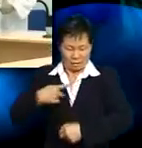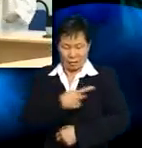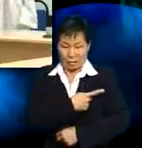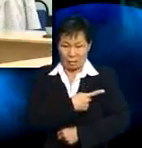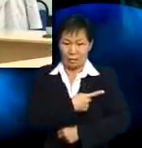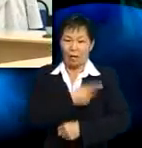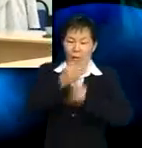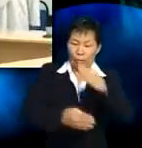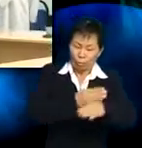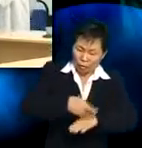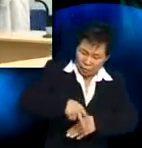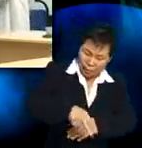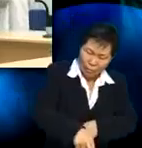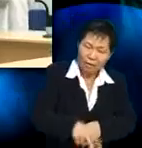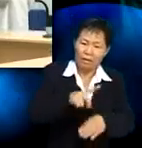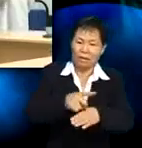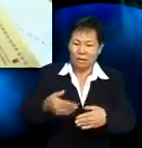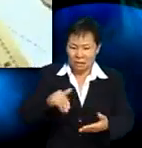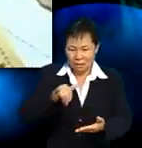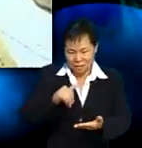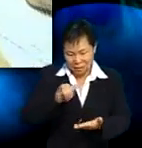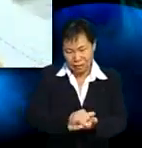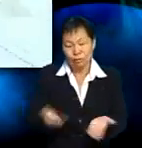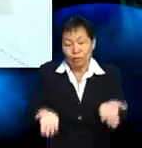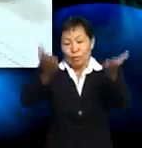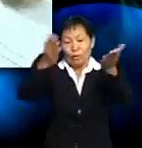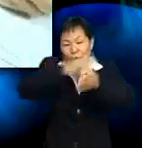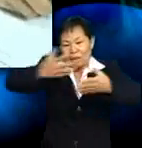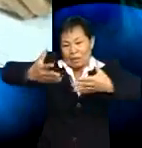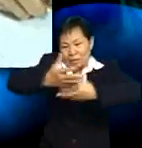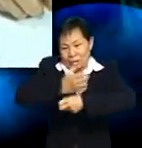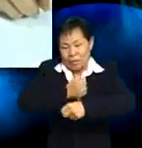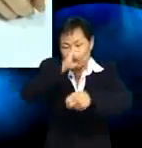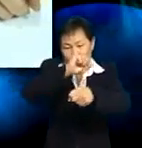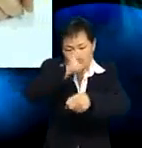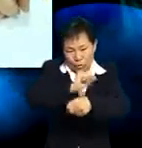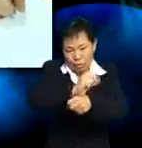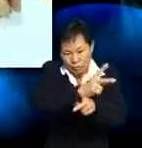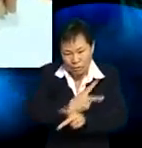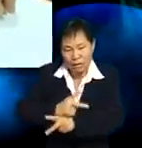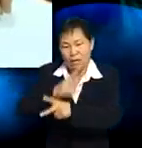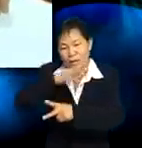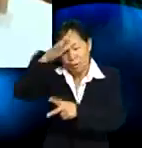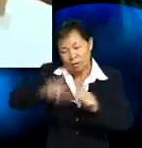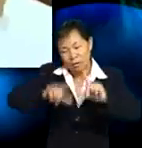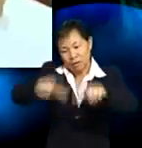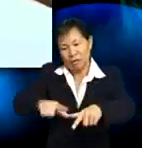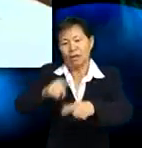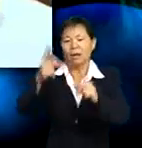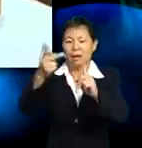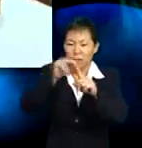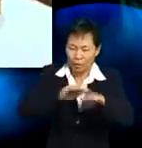dimana bumi disitu langit dijunjung kesimpulannya tugas menjaga ibukota terletak pada anak-anak